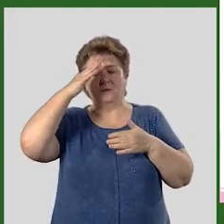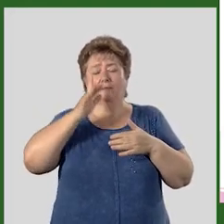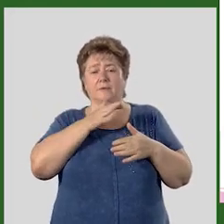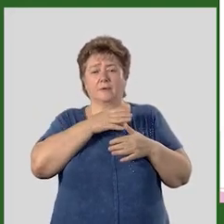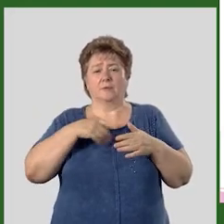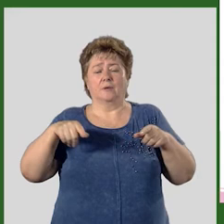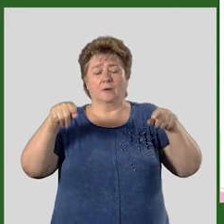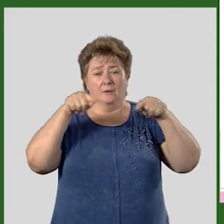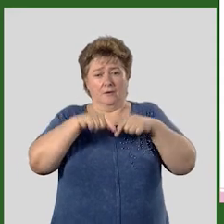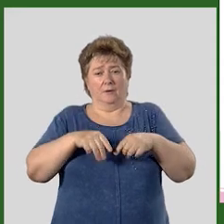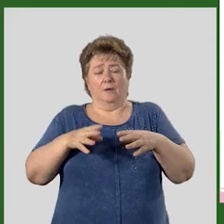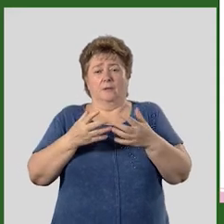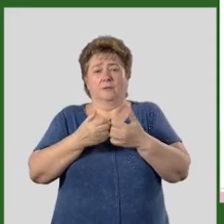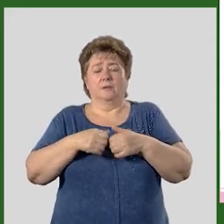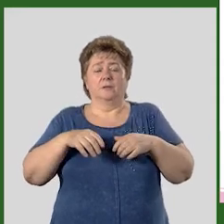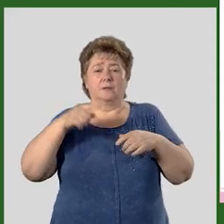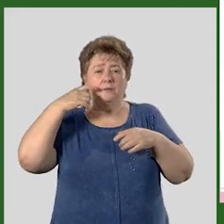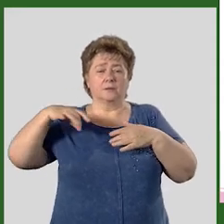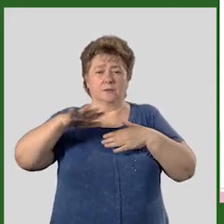в том числе и наша страна.